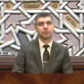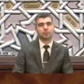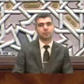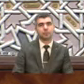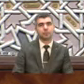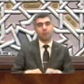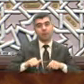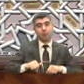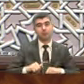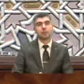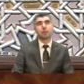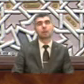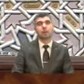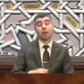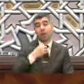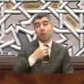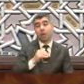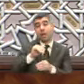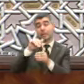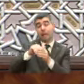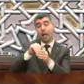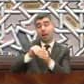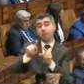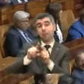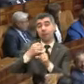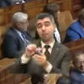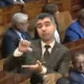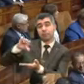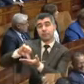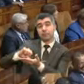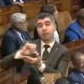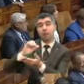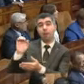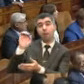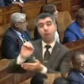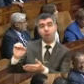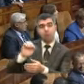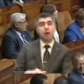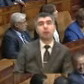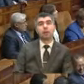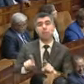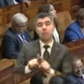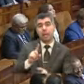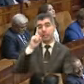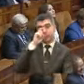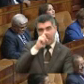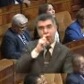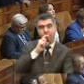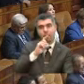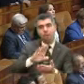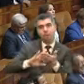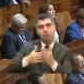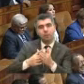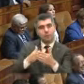سيدة الوزيرة، نتحدث عن الانتخابات في بلدان الإقامة، قد نتفهم وجود صعوبات لوجستيكية